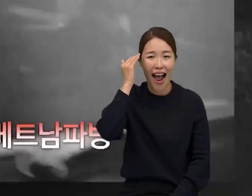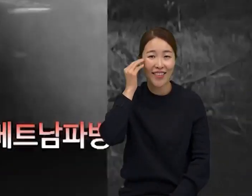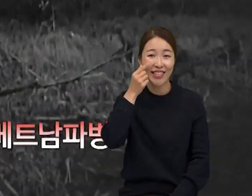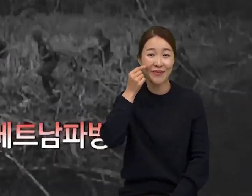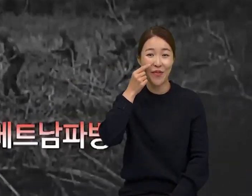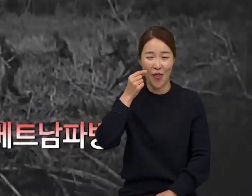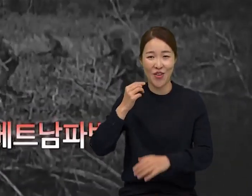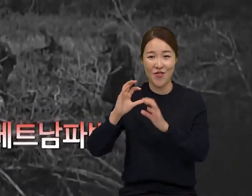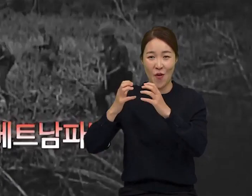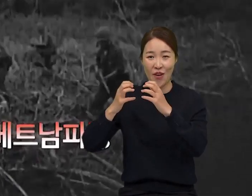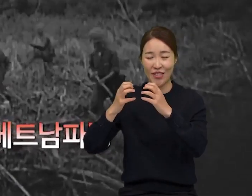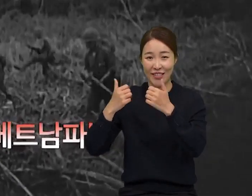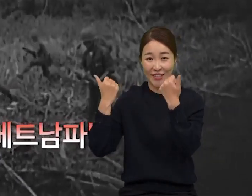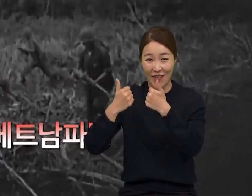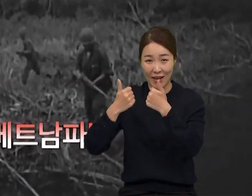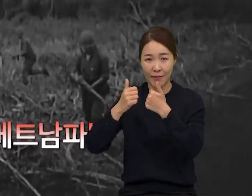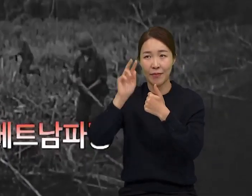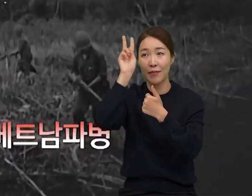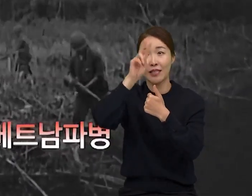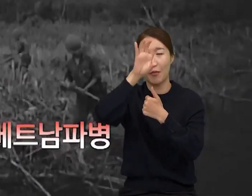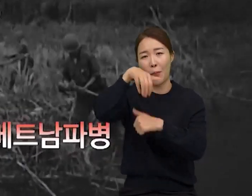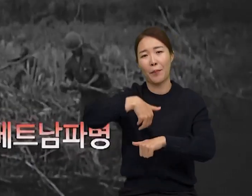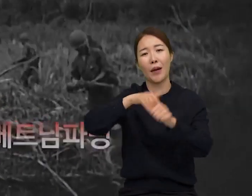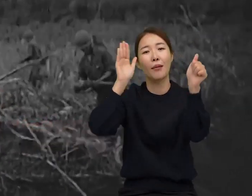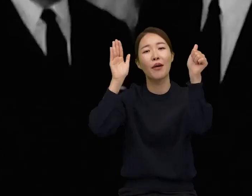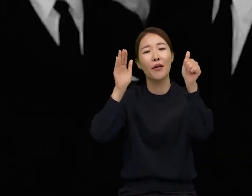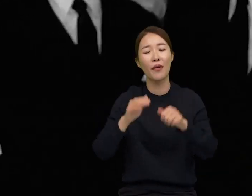국교 정상화와 베트남 파병이었다.